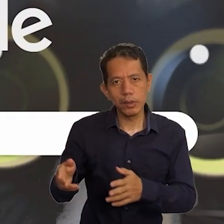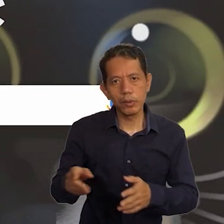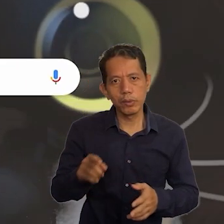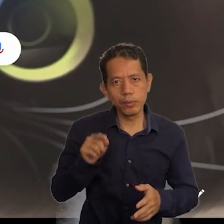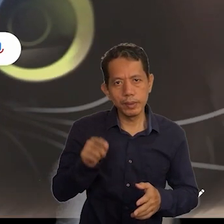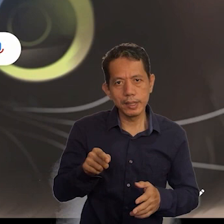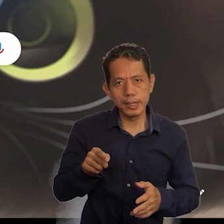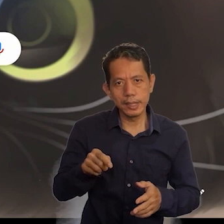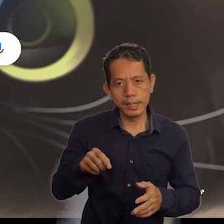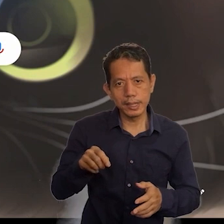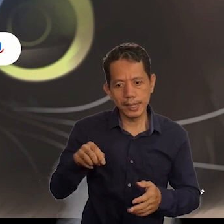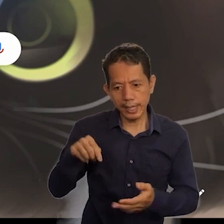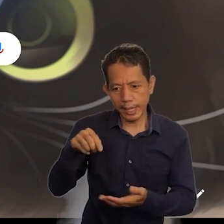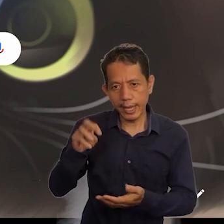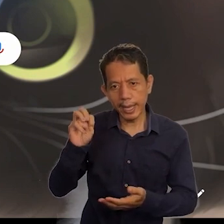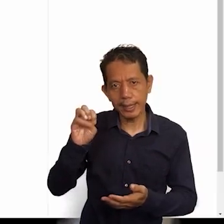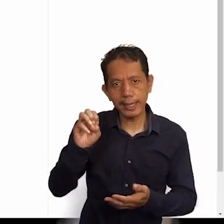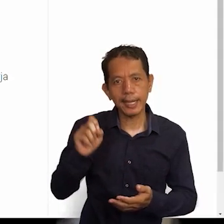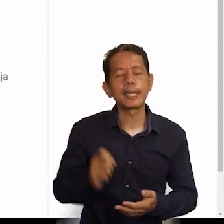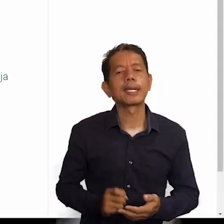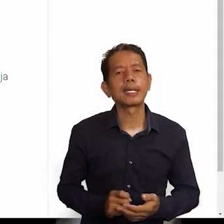Lalu kita pilih Enter.